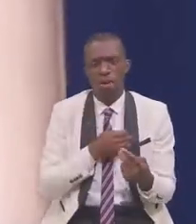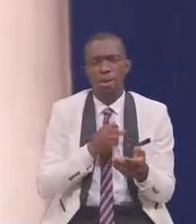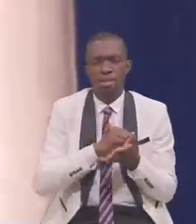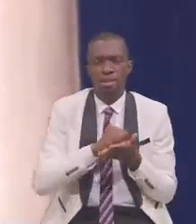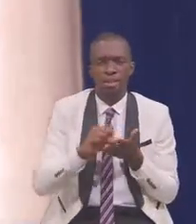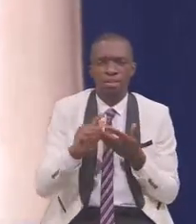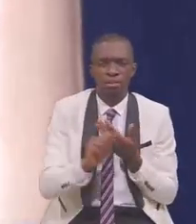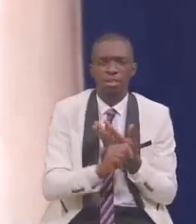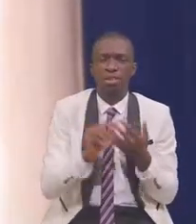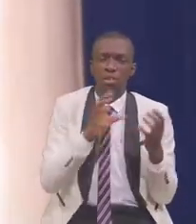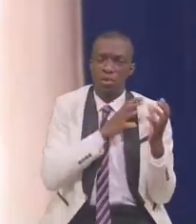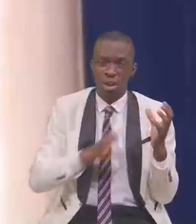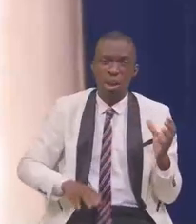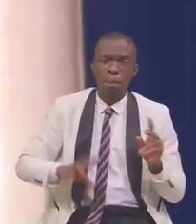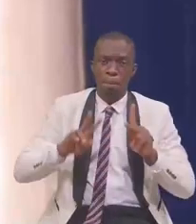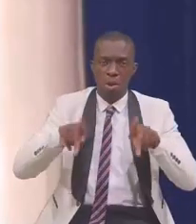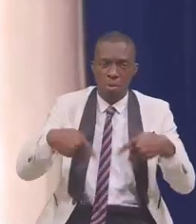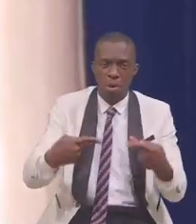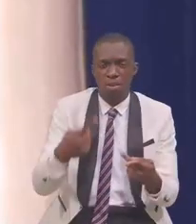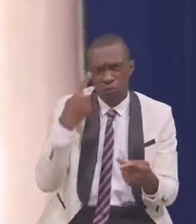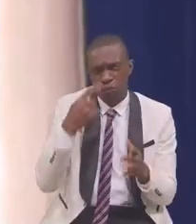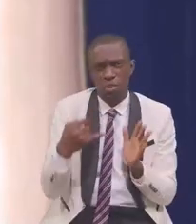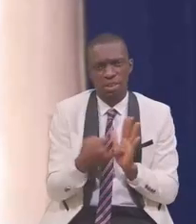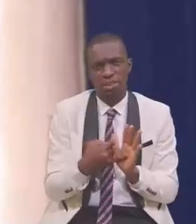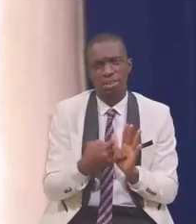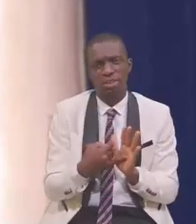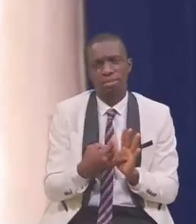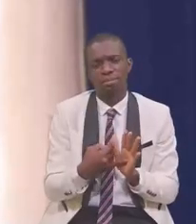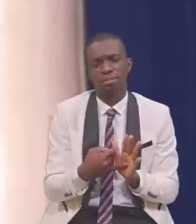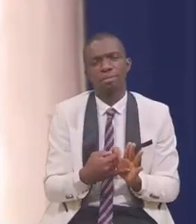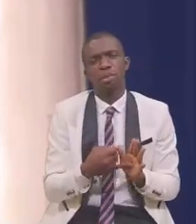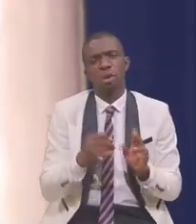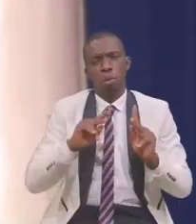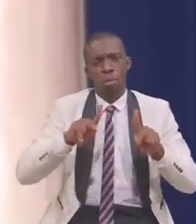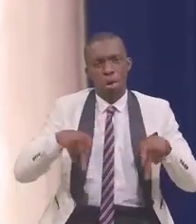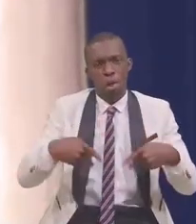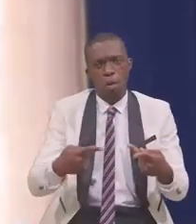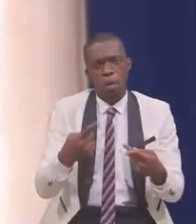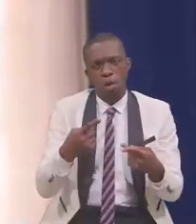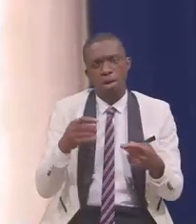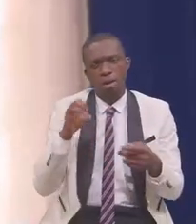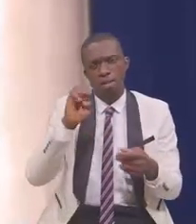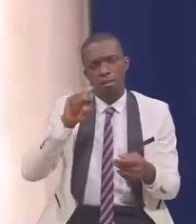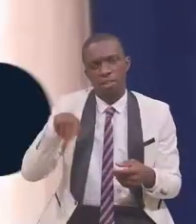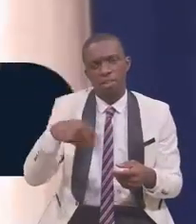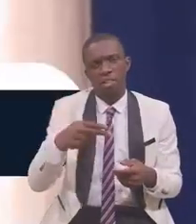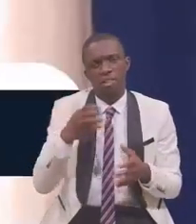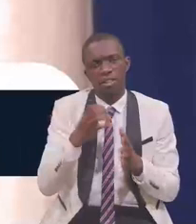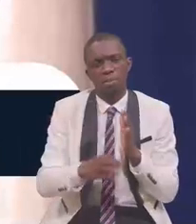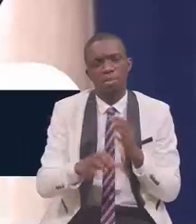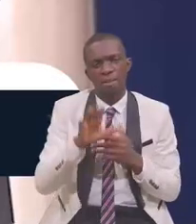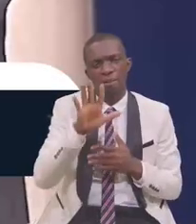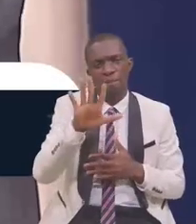pour notre sanctification. On va aux Éphésiens. Éphésiens 5,